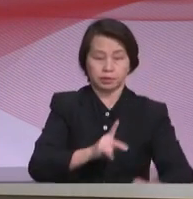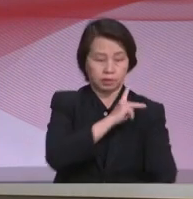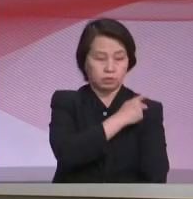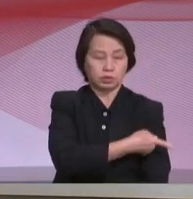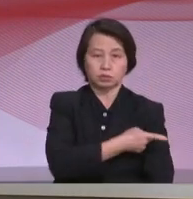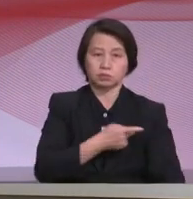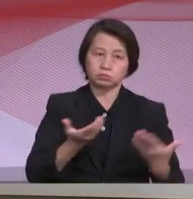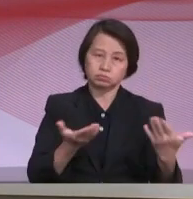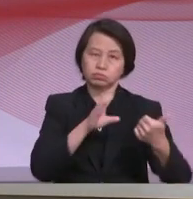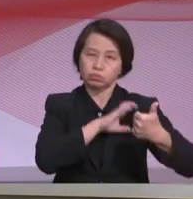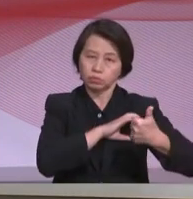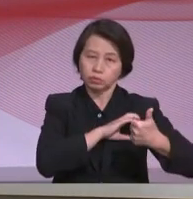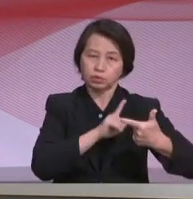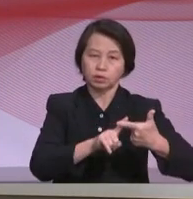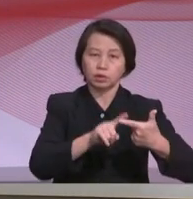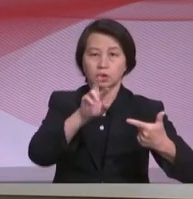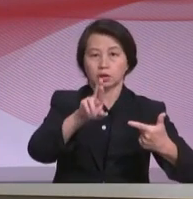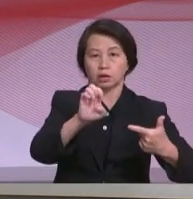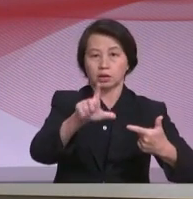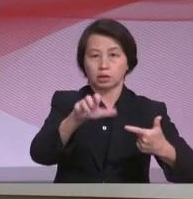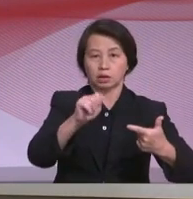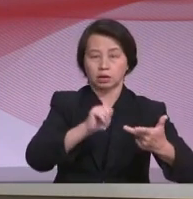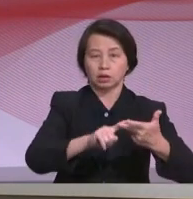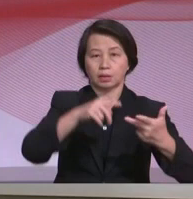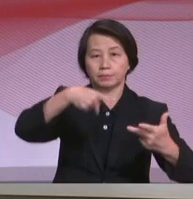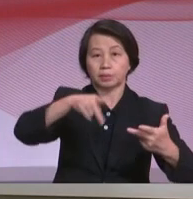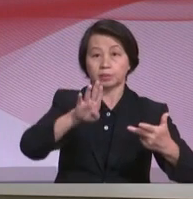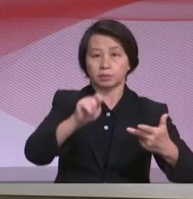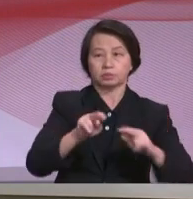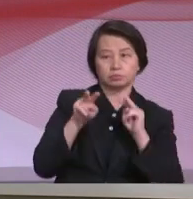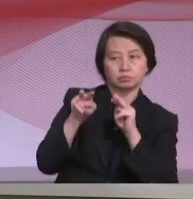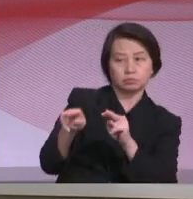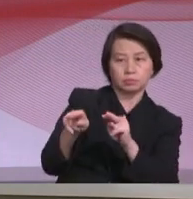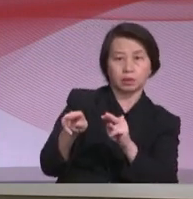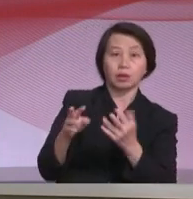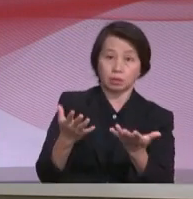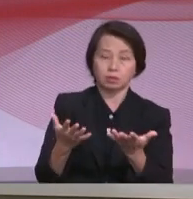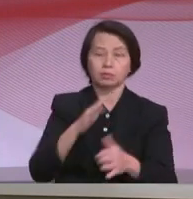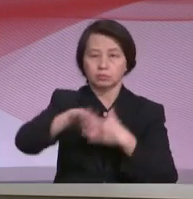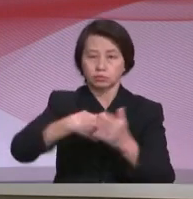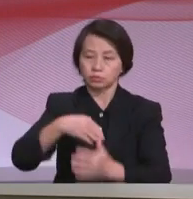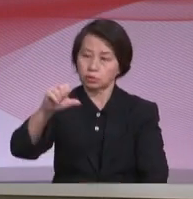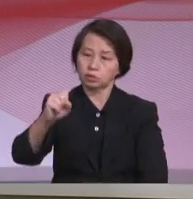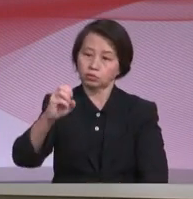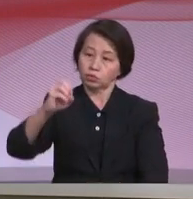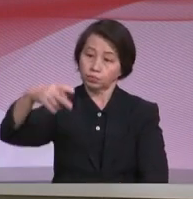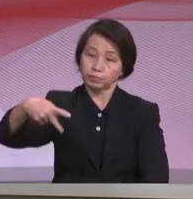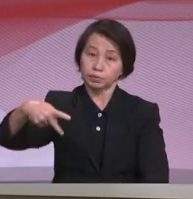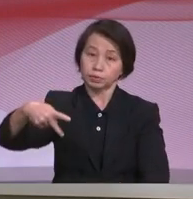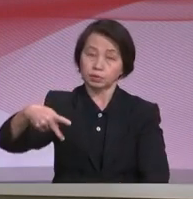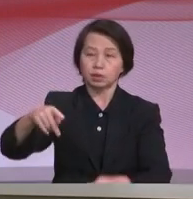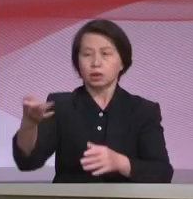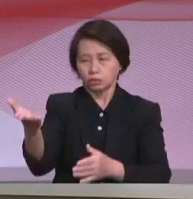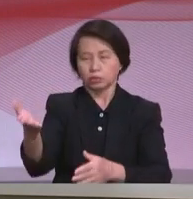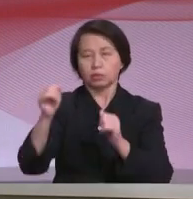sama ada PDRM, RELA ataupun PBT. Semua SOP seperti saya katakan boleh